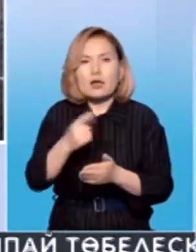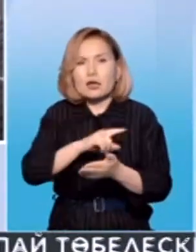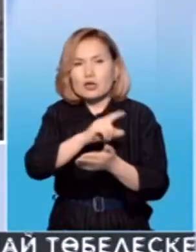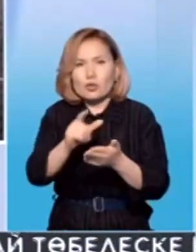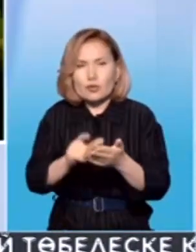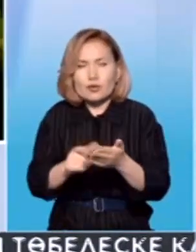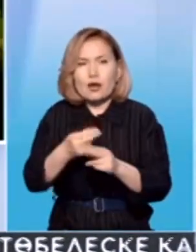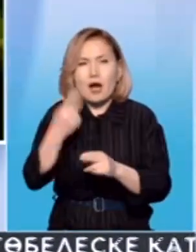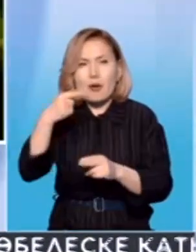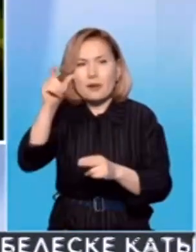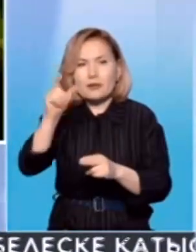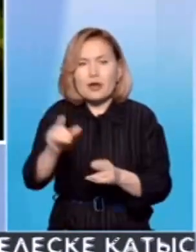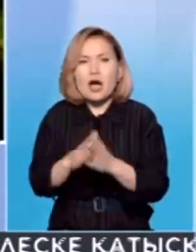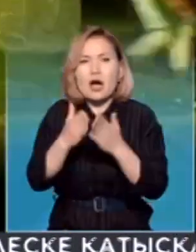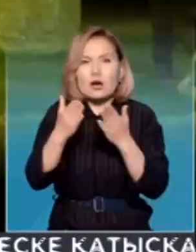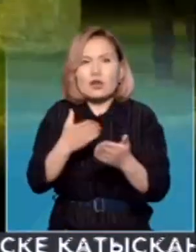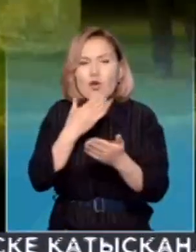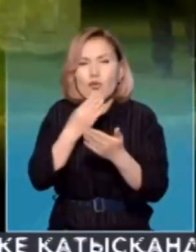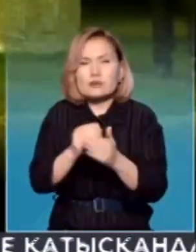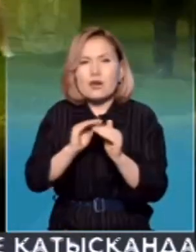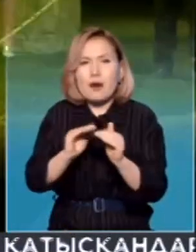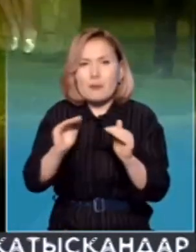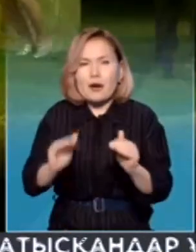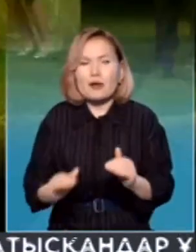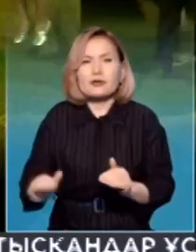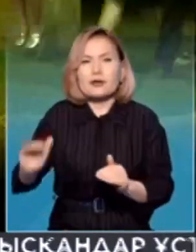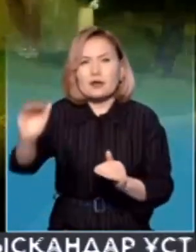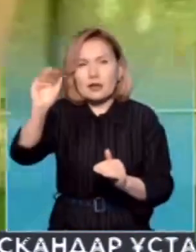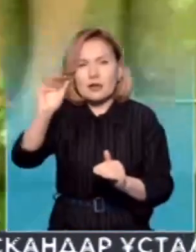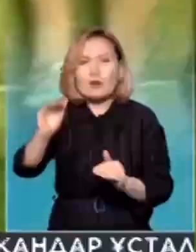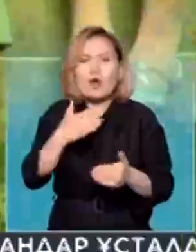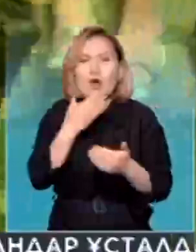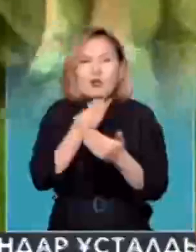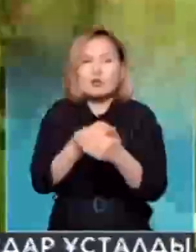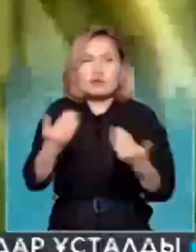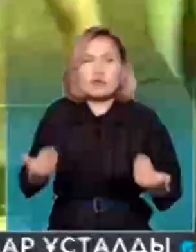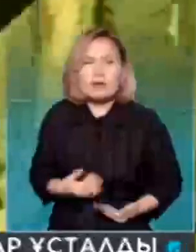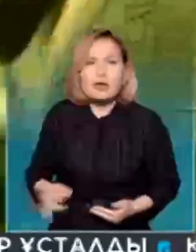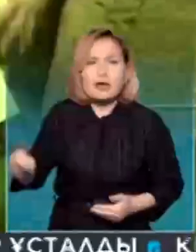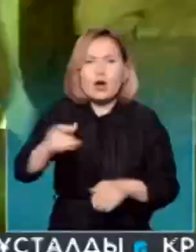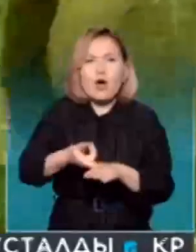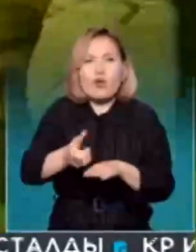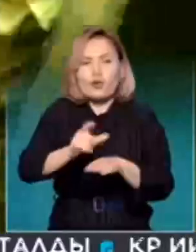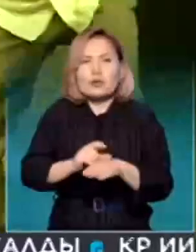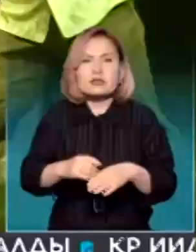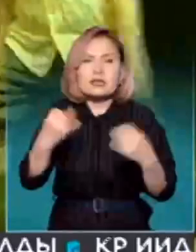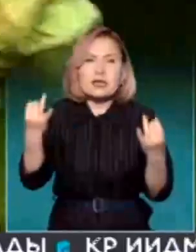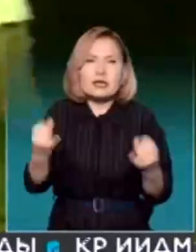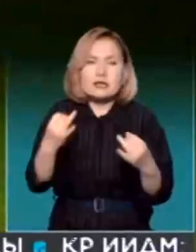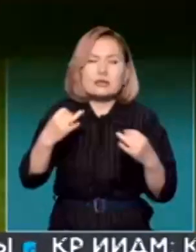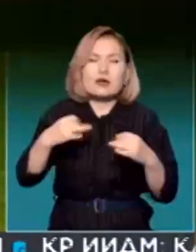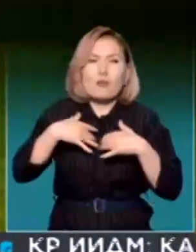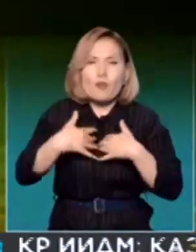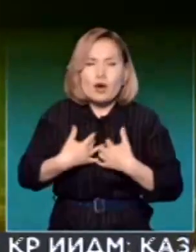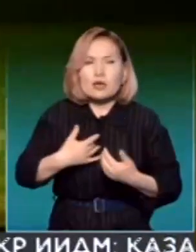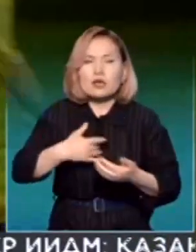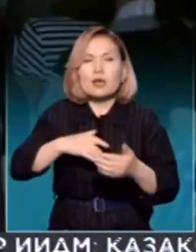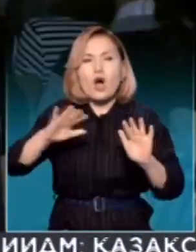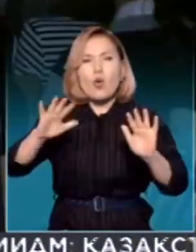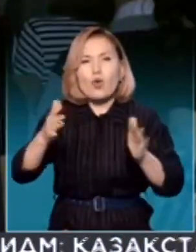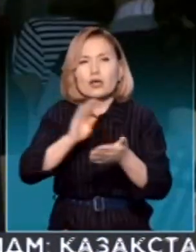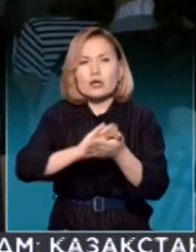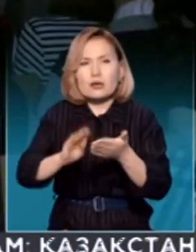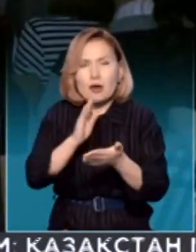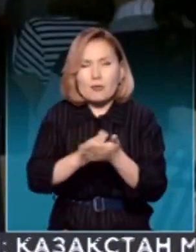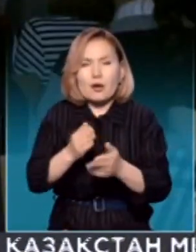туындысы. Авторы кітапқа өзінің балалық шақта басынан кешкен қызықты әрі мұңлы оқиғаларын жазған. Тағдырда ұқметін